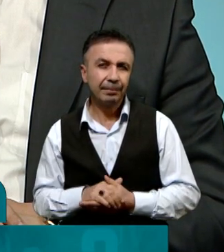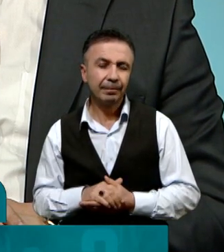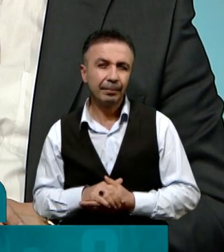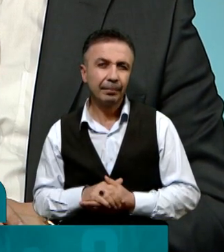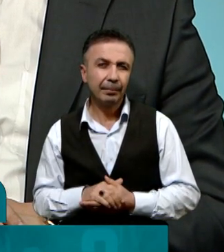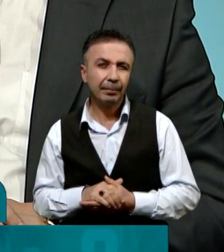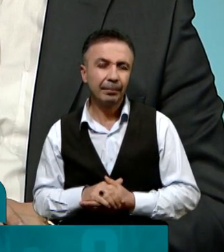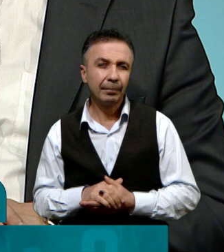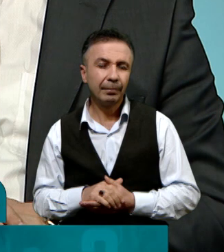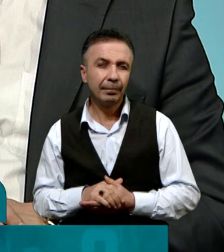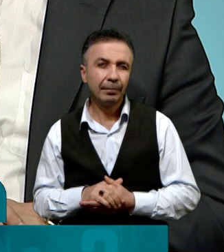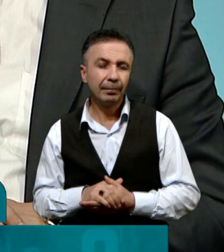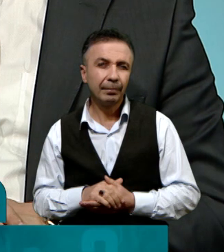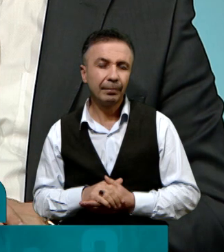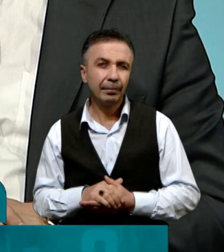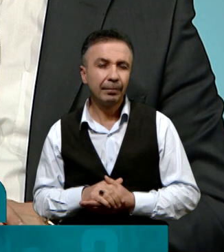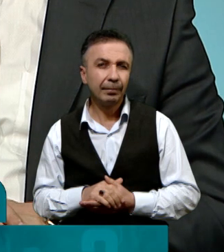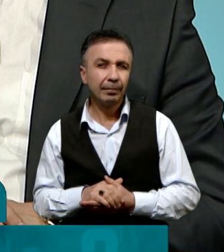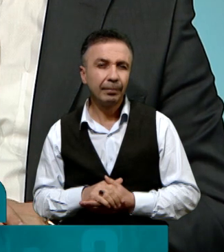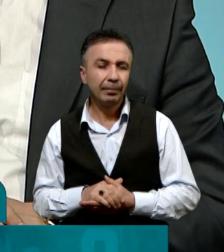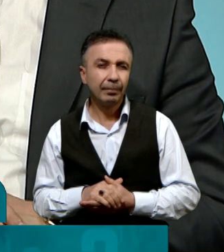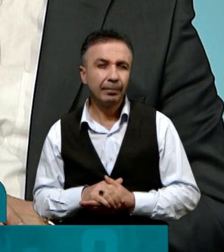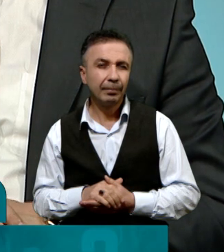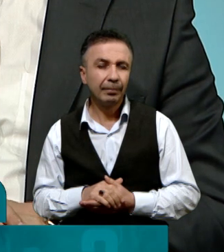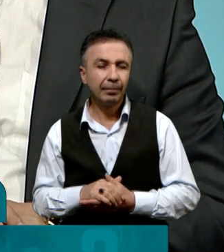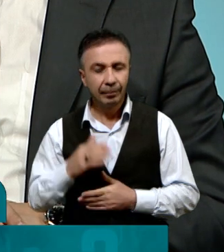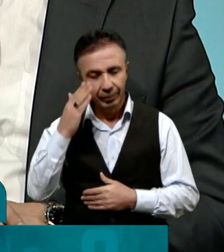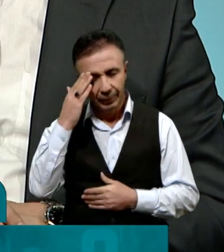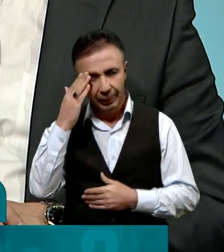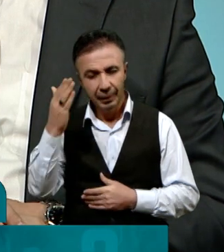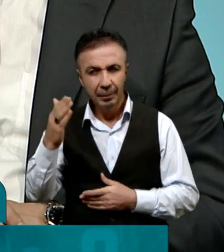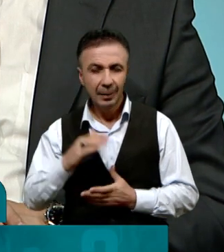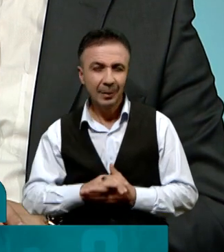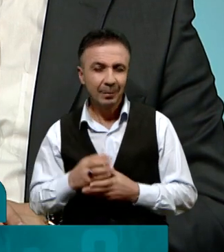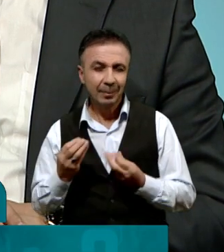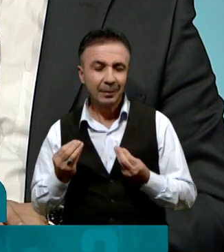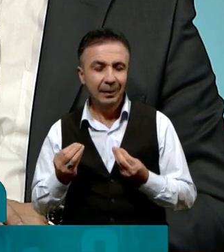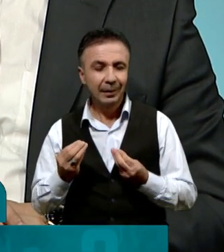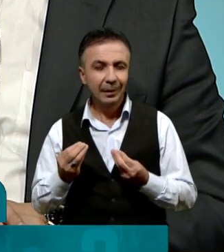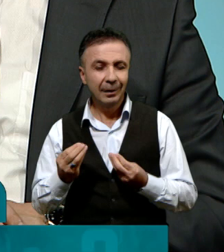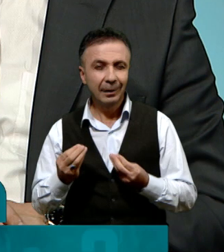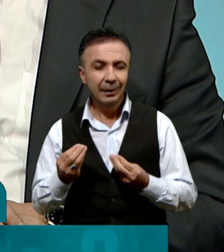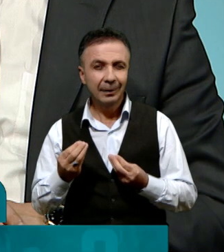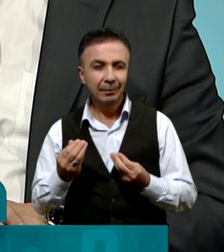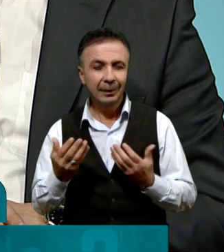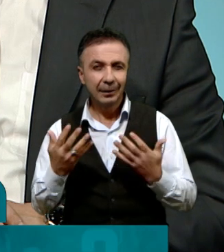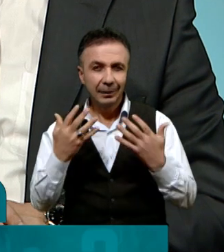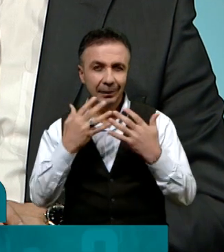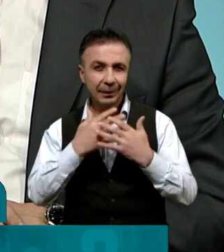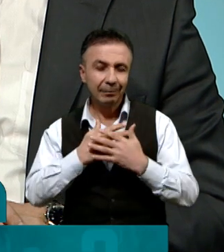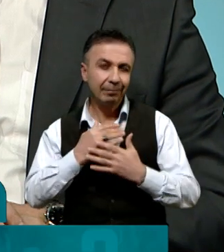efendim. Evet. Buyurun Reşit Bey. Selamun aleyküm, iyi akşamlar. Ve aleyküm selam, hayırlı akşamlar.